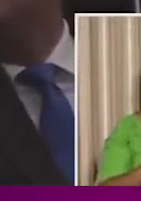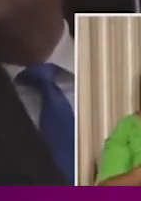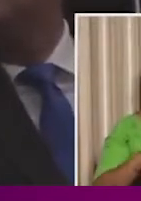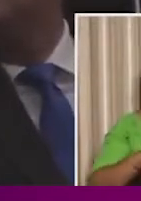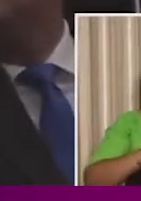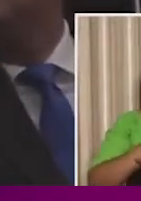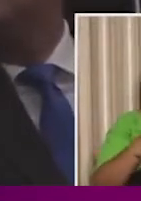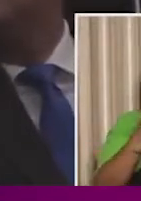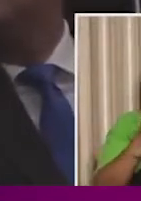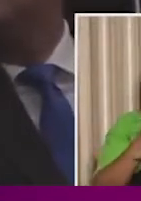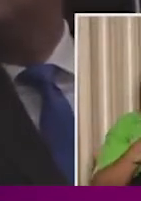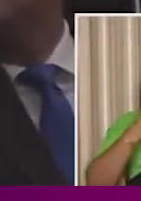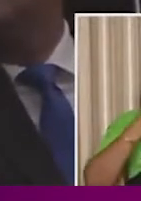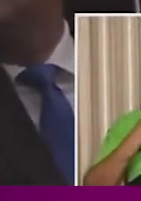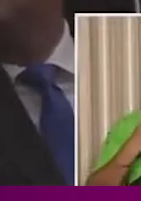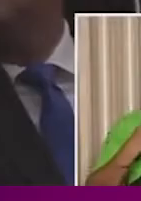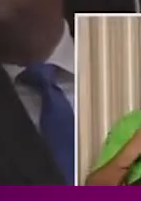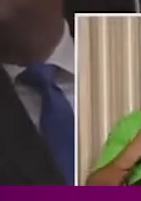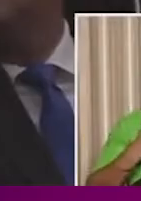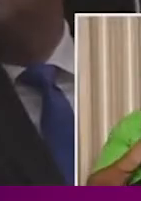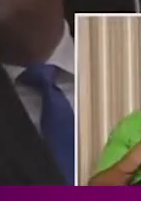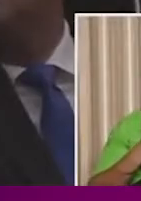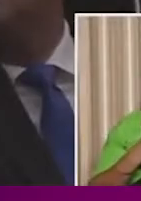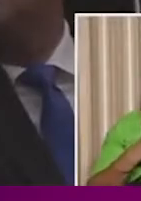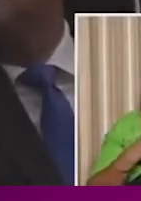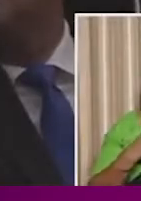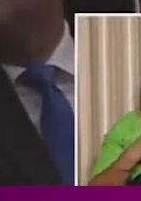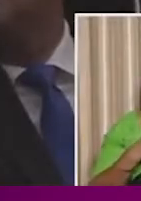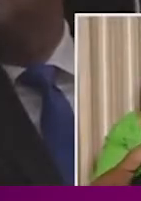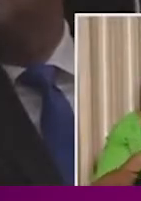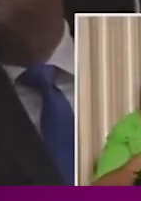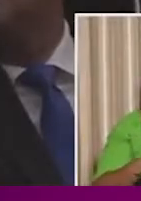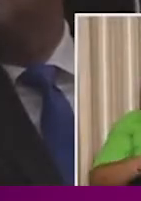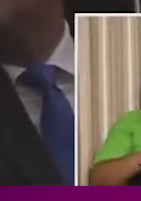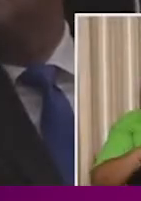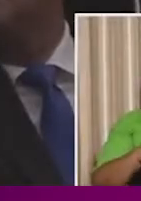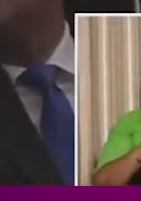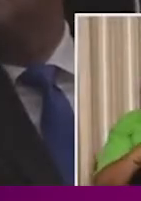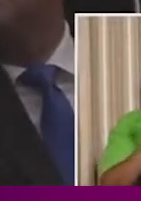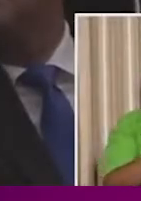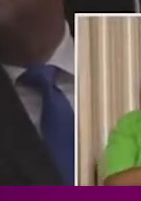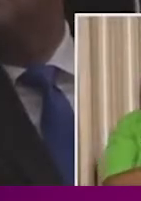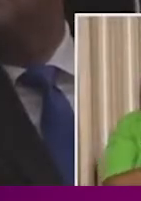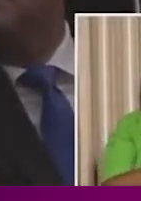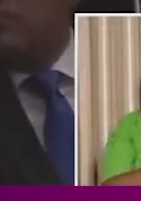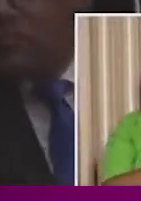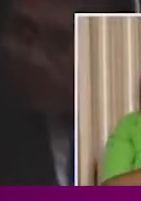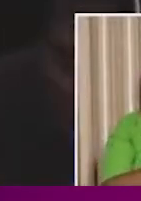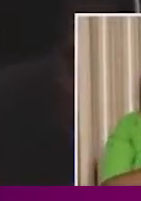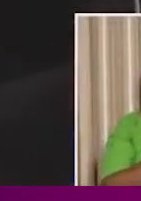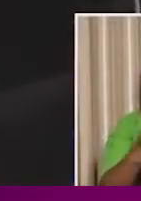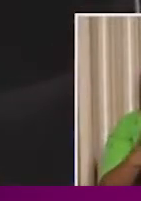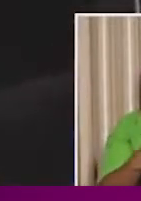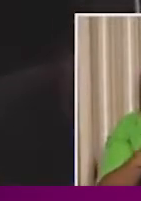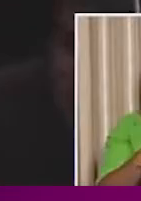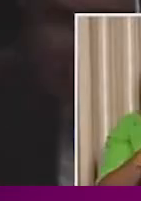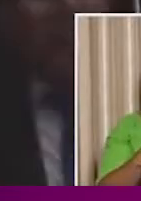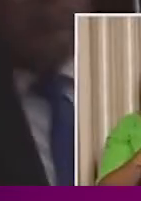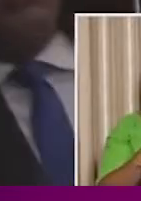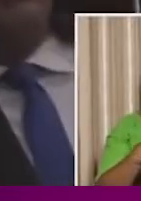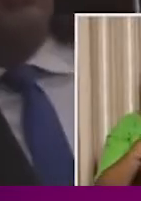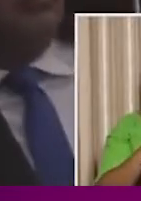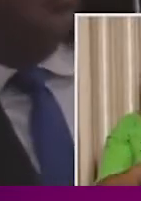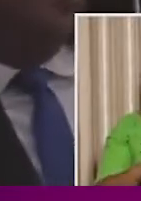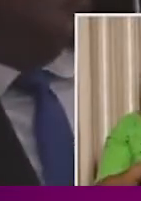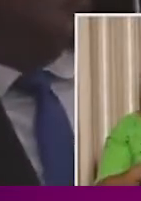அமெரிக்க ஜனாதிபதி பைடனின் வேண்டுகோளுக்கு ஆதரவளிப்பதை அரசாங்கம் ராஜதந்திரம் என தெரிவித்து வருகிறது. காசாவை